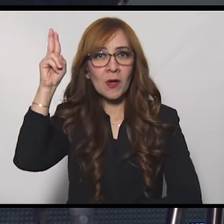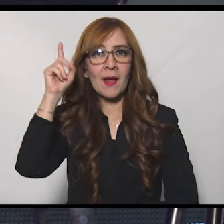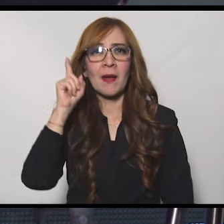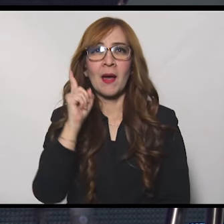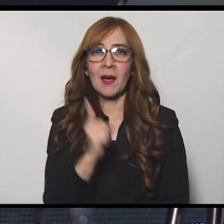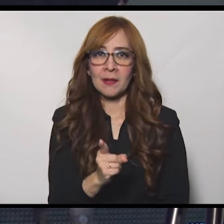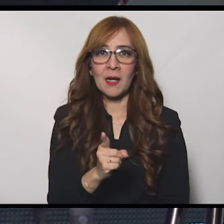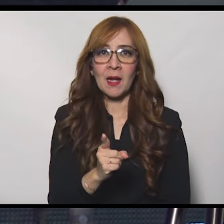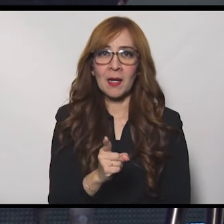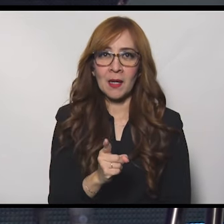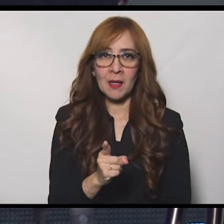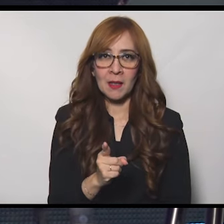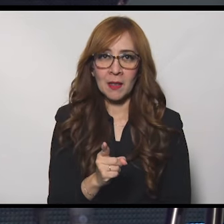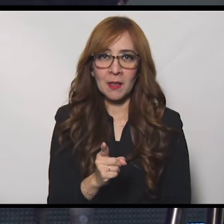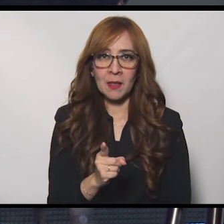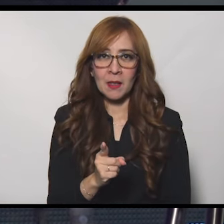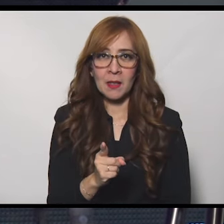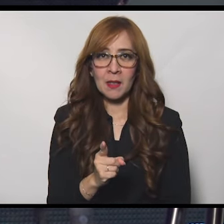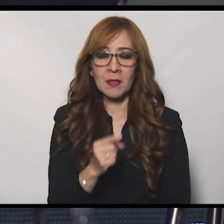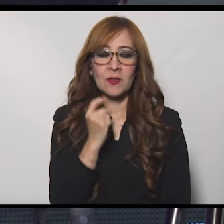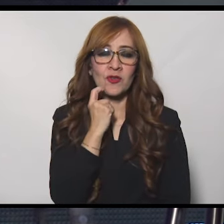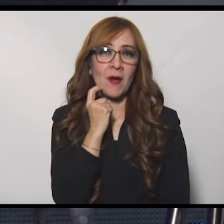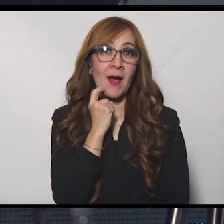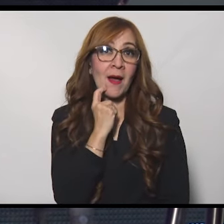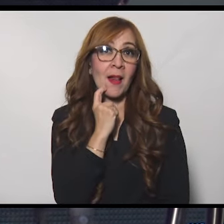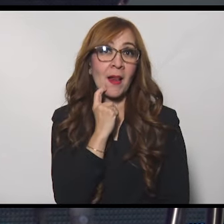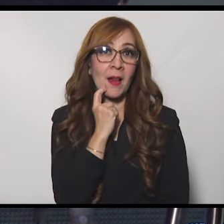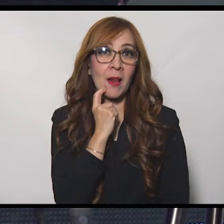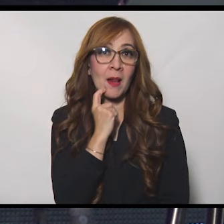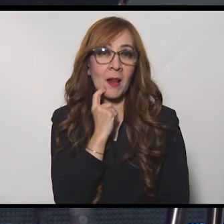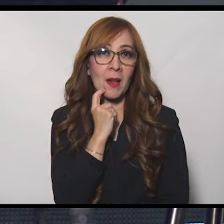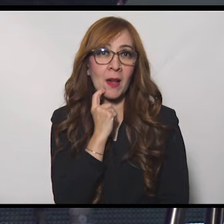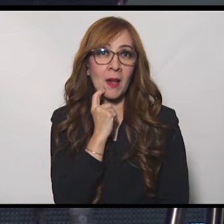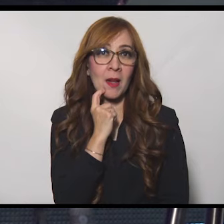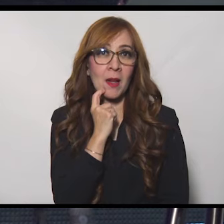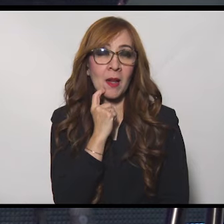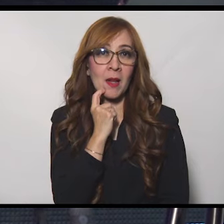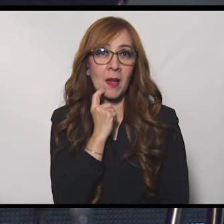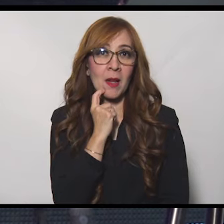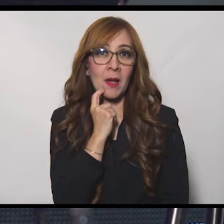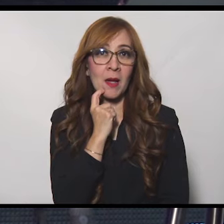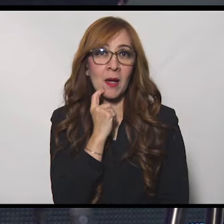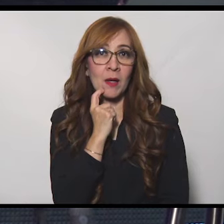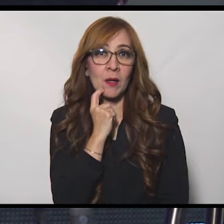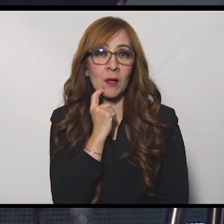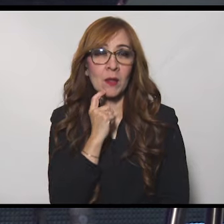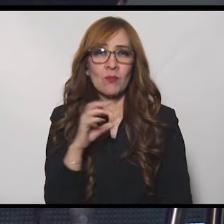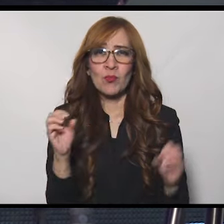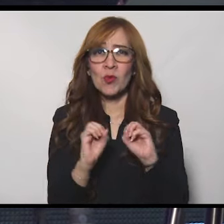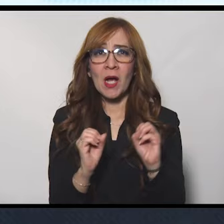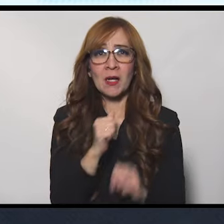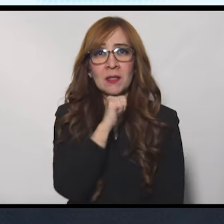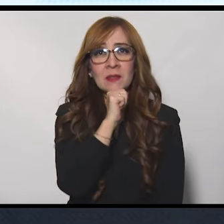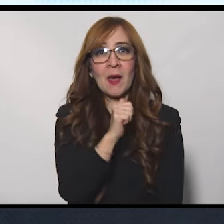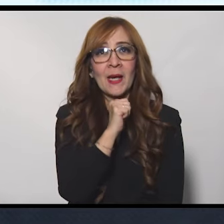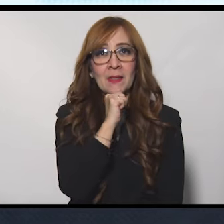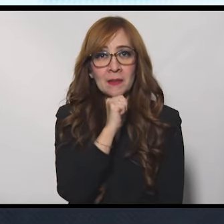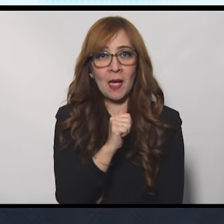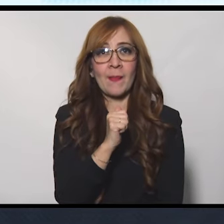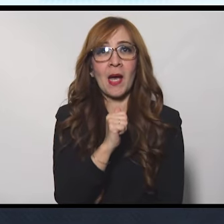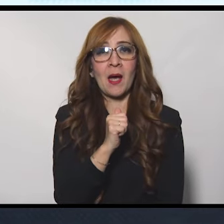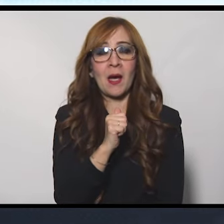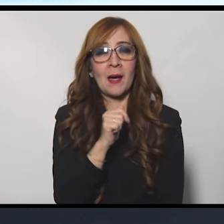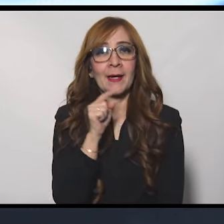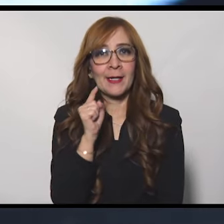sebuah hal yang nothing. Itu yang saya